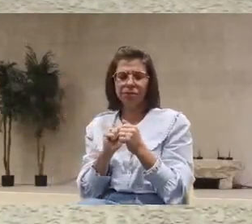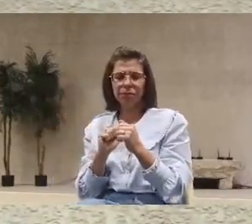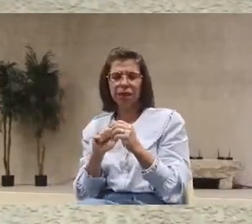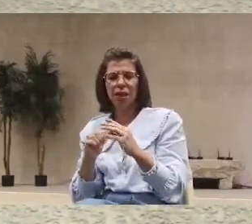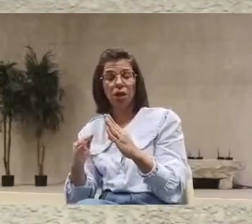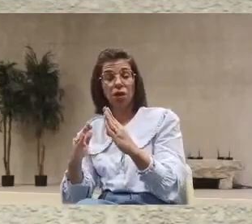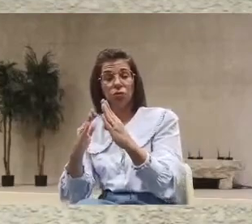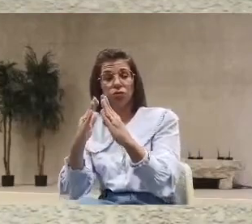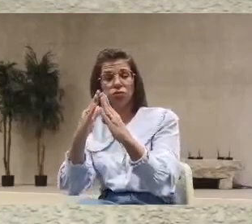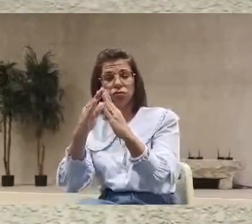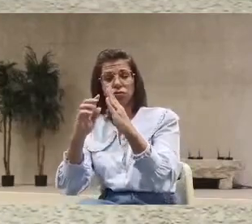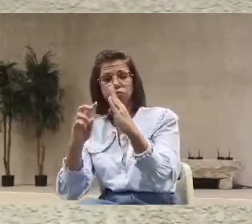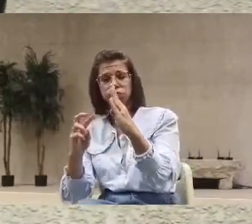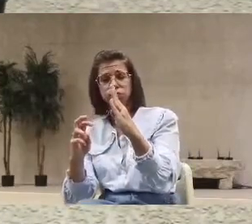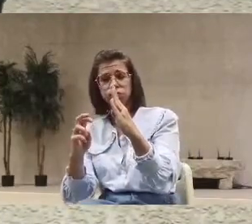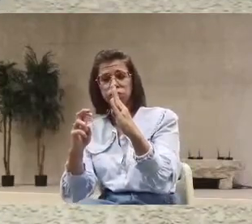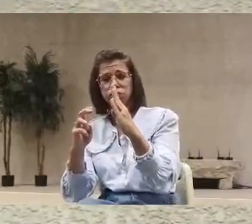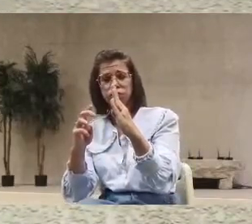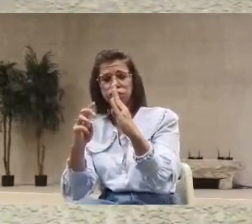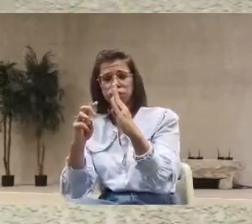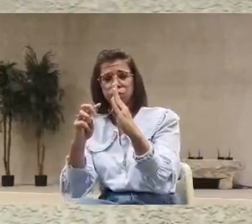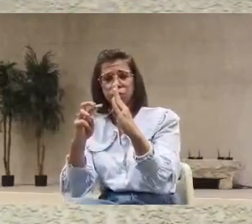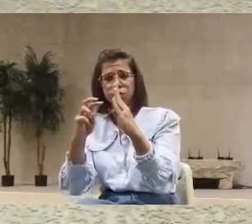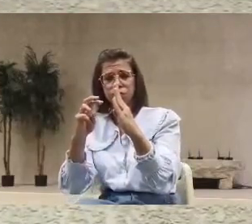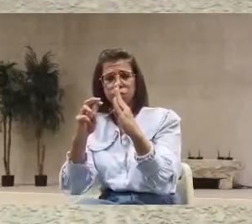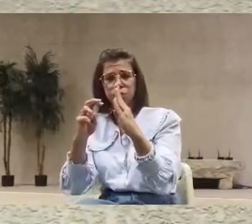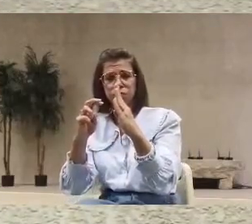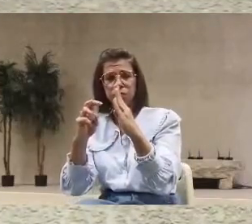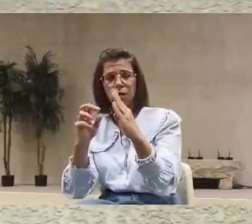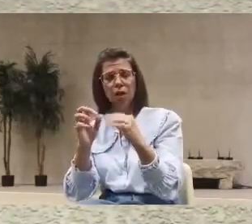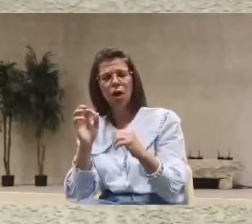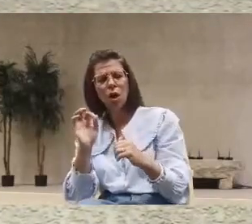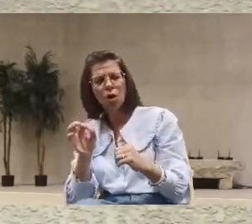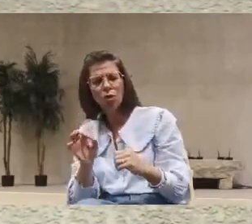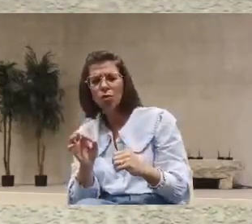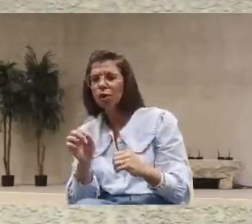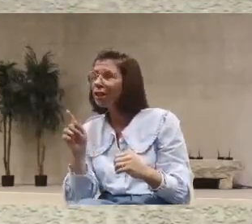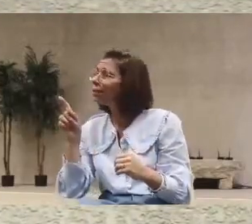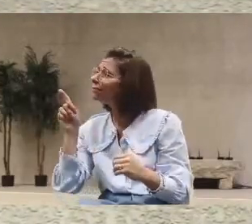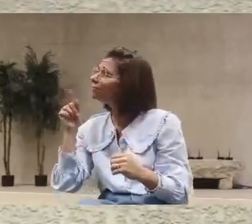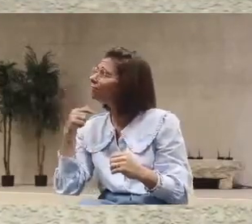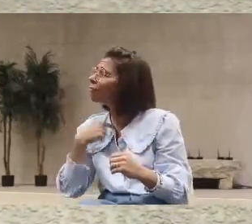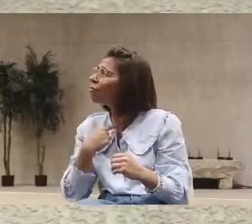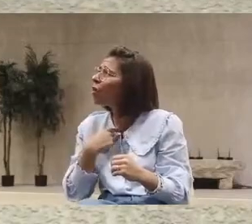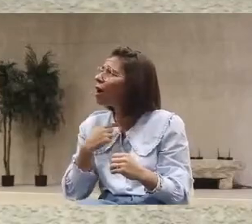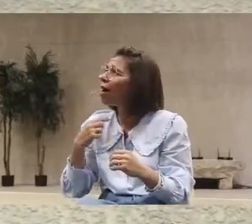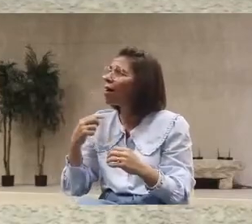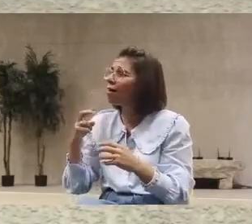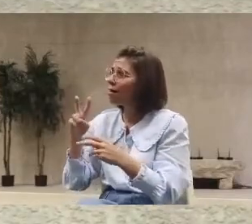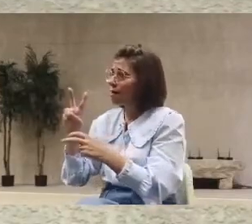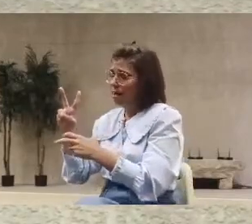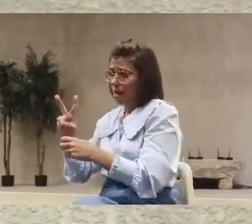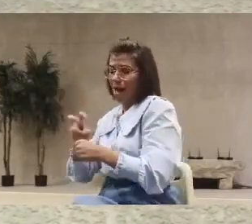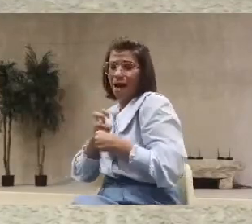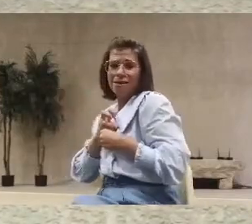elle s'est adressée oui Seigneur c'est vrai je t'ai jamais accepté comme mon Seigneur